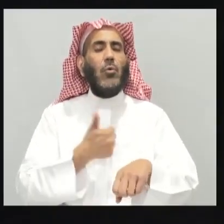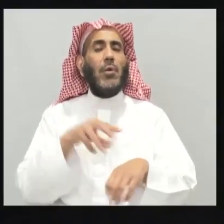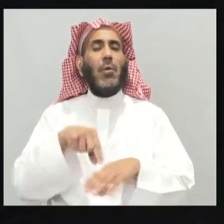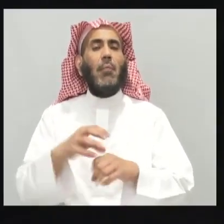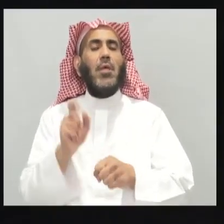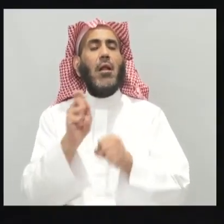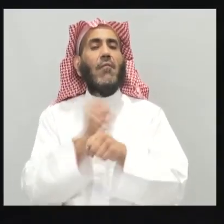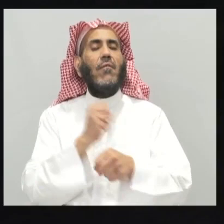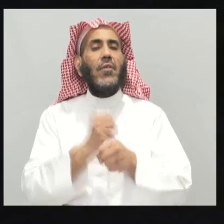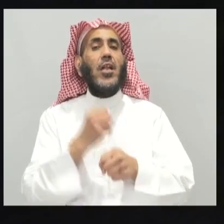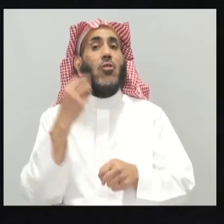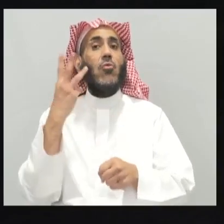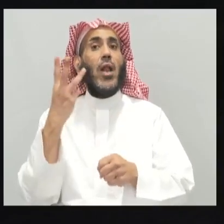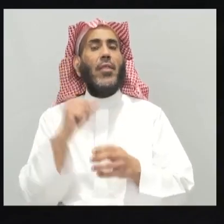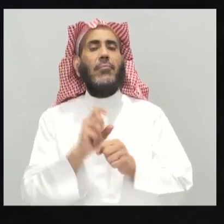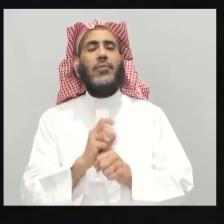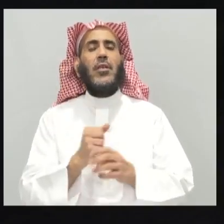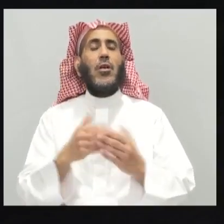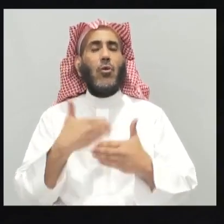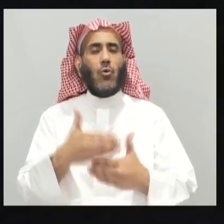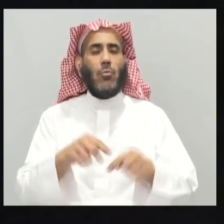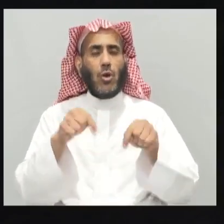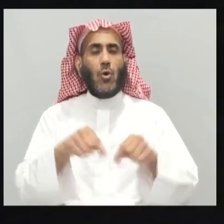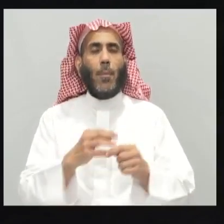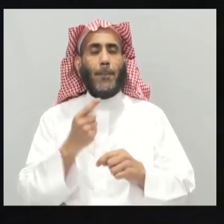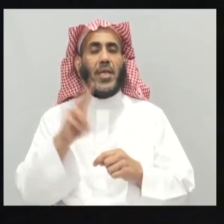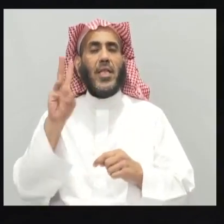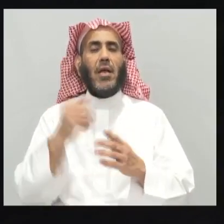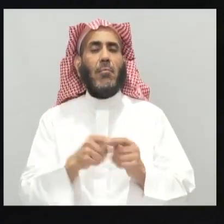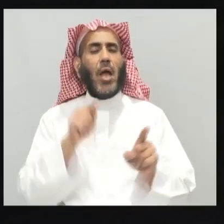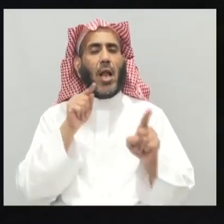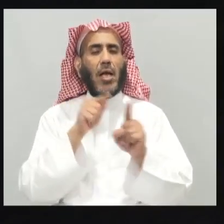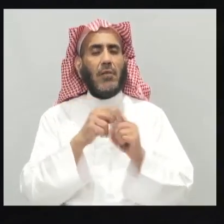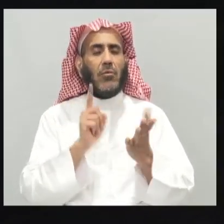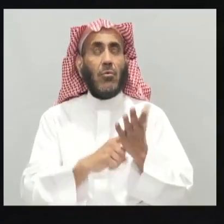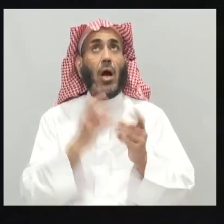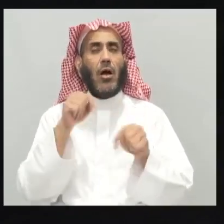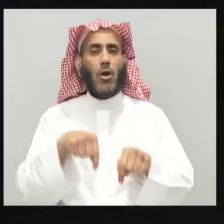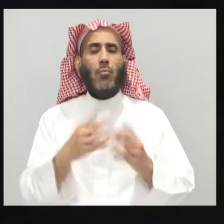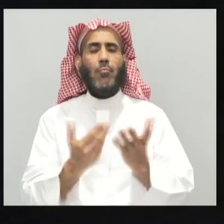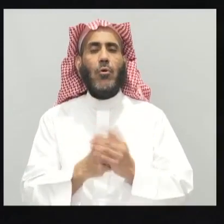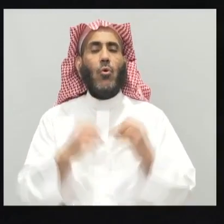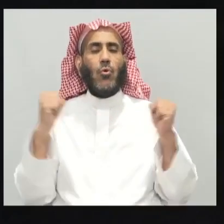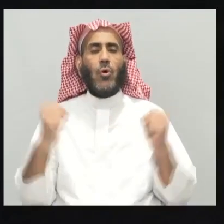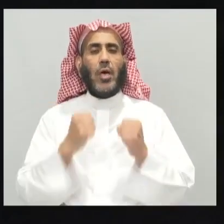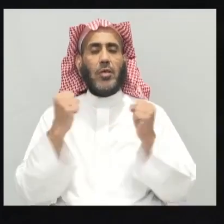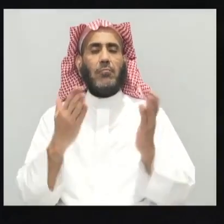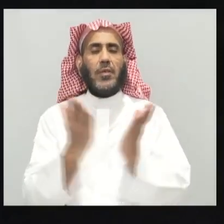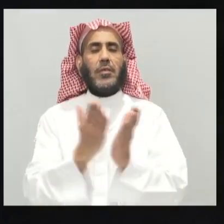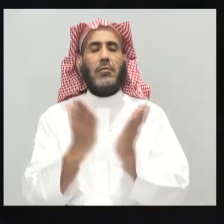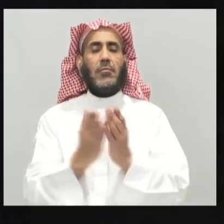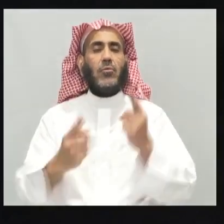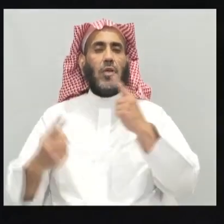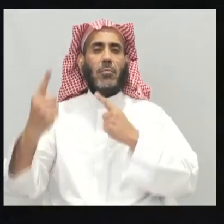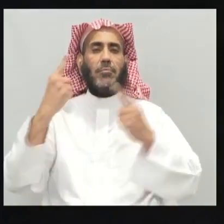الفعل الثلاثي. نكمل اليوم بإذن الله تعالى، فما هي الأهداف التي سنحققها؟ ونراجع ما درسناه